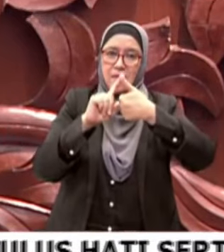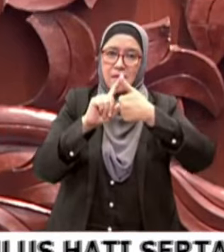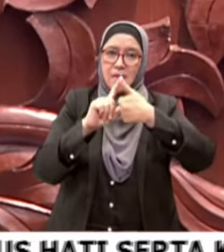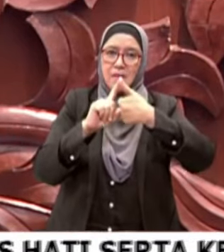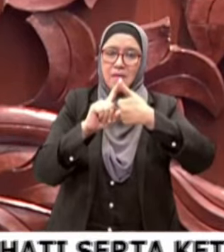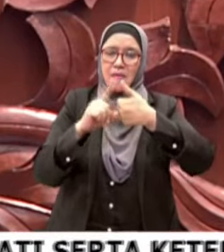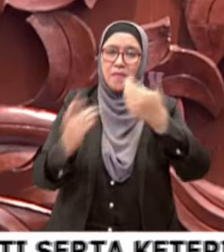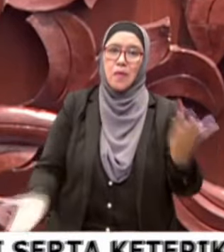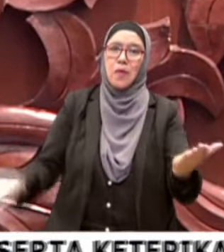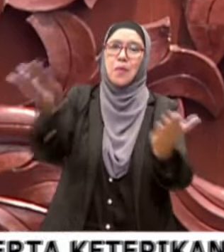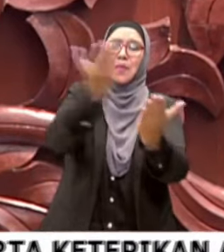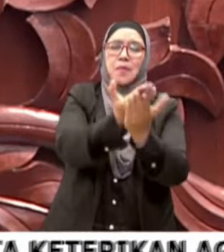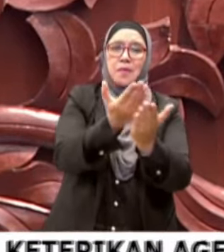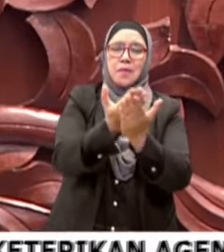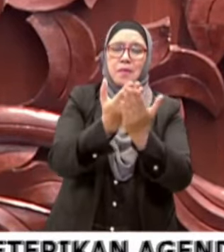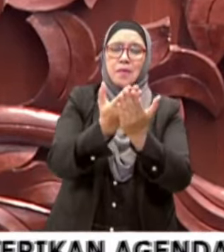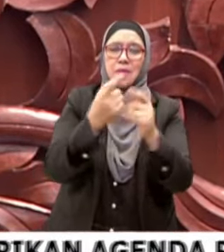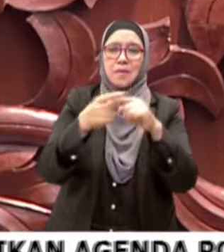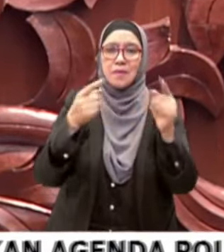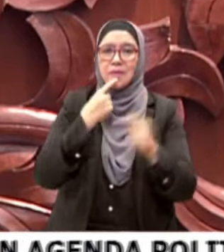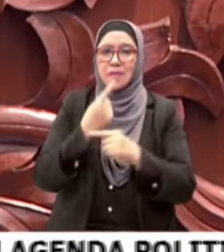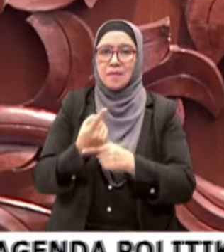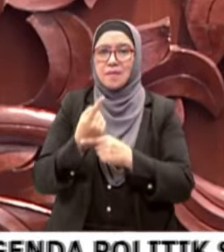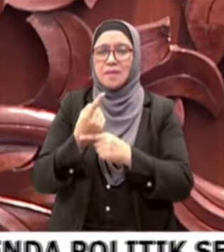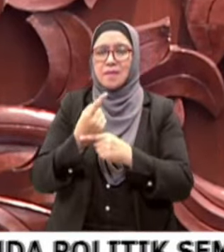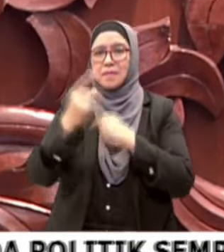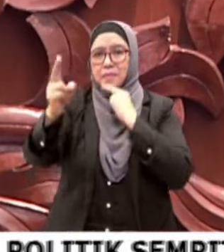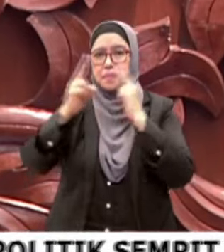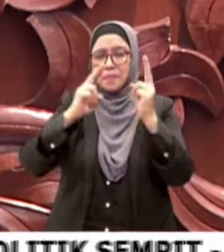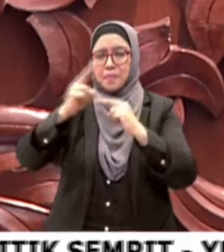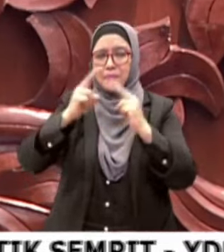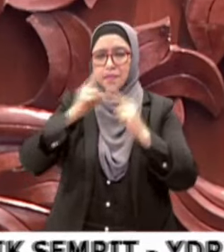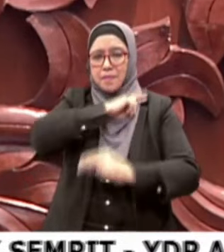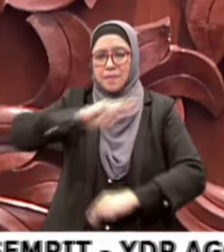kita diraja dan belanjaan 22